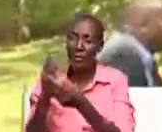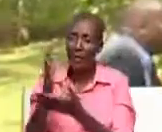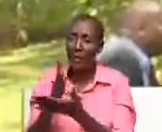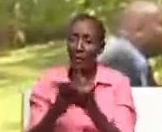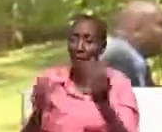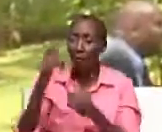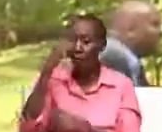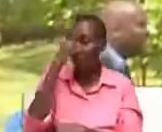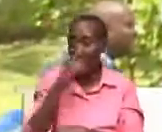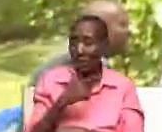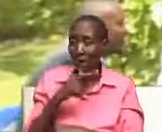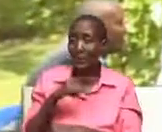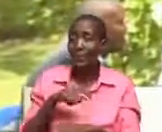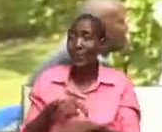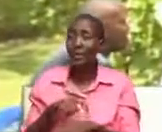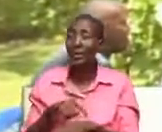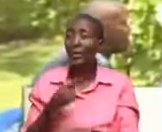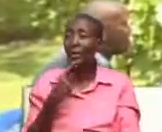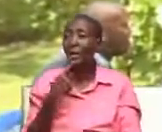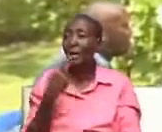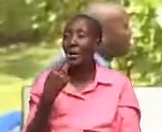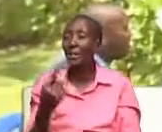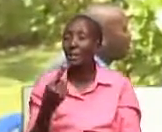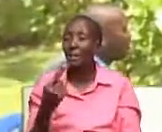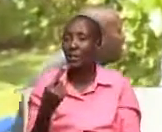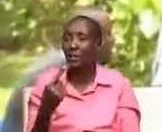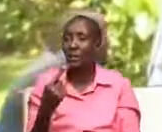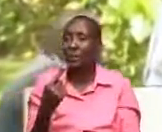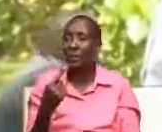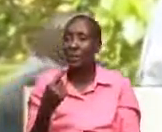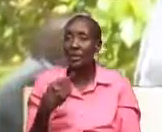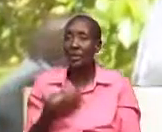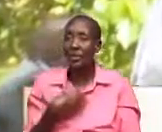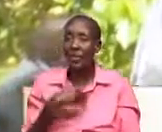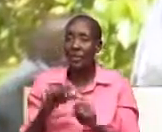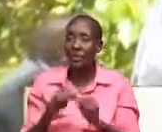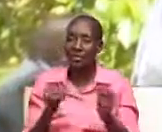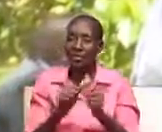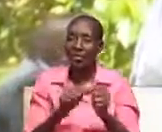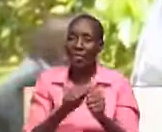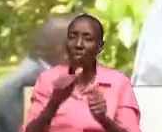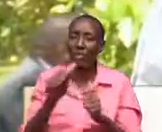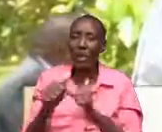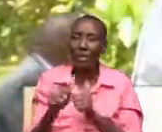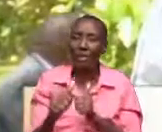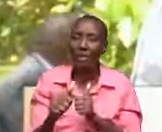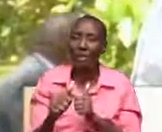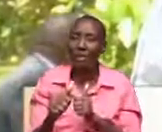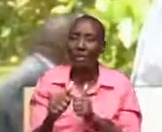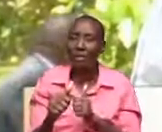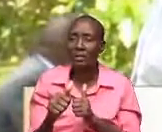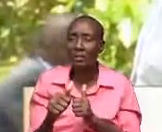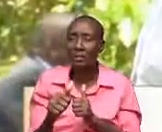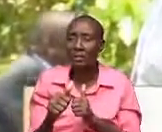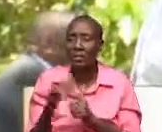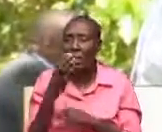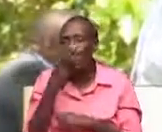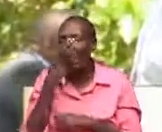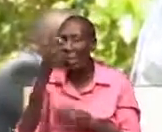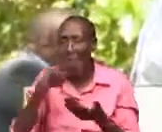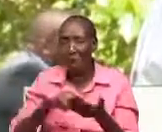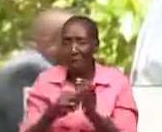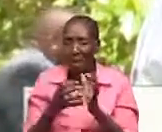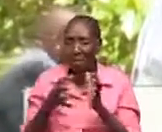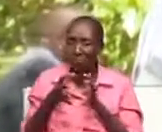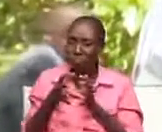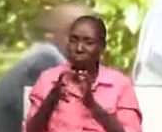Thika. Walipoambiwa wa create ile tunaita social distance, walikuwa adamant na ikabidi sasa tutumie nguvu kuhakikisha kwamba